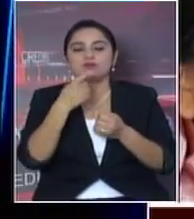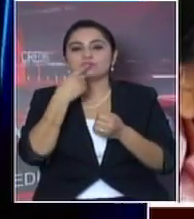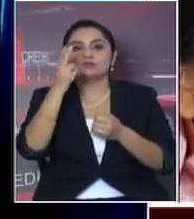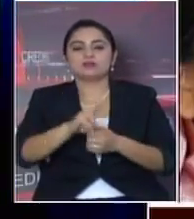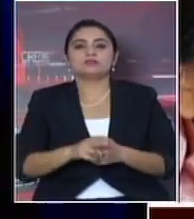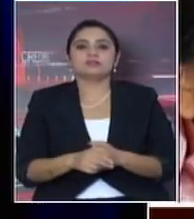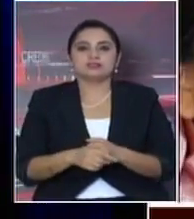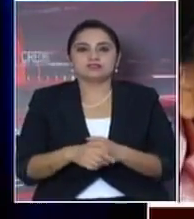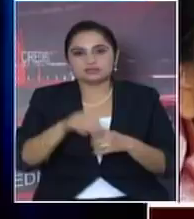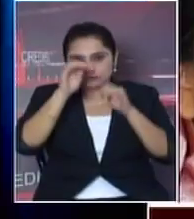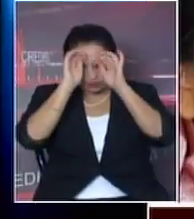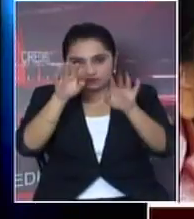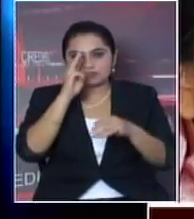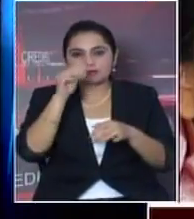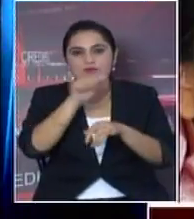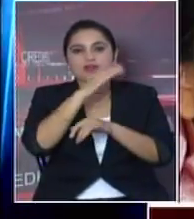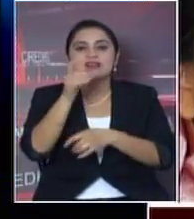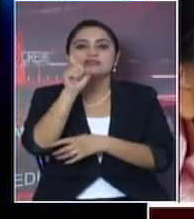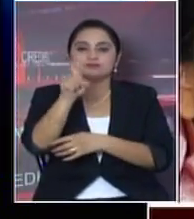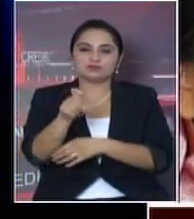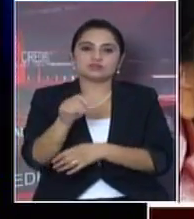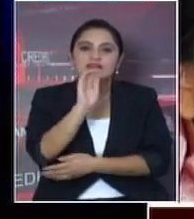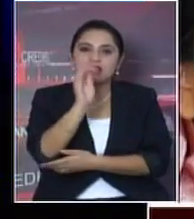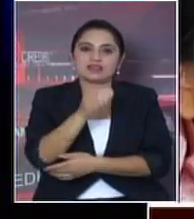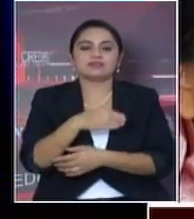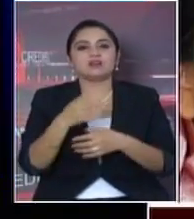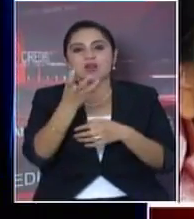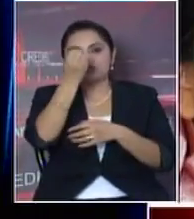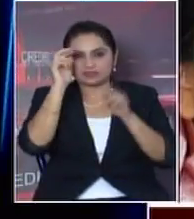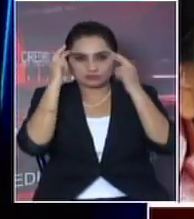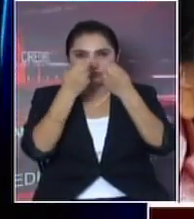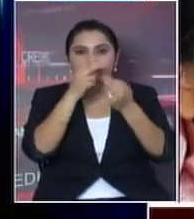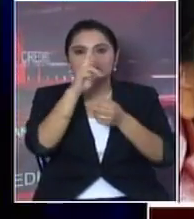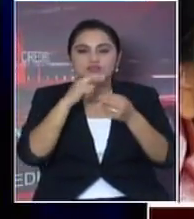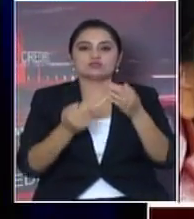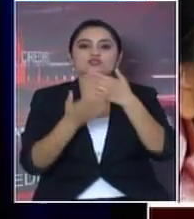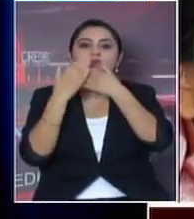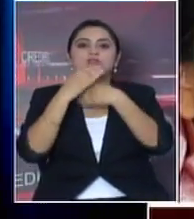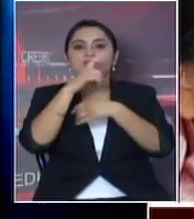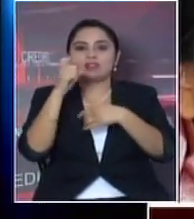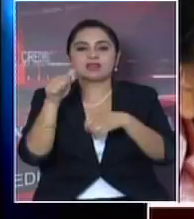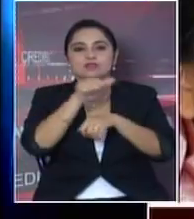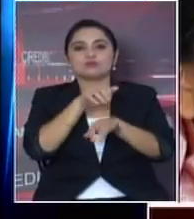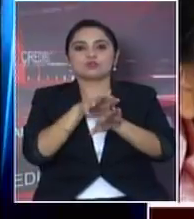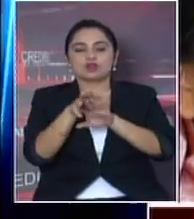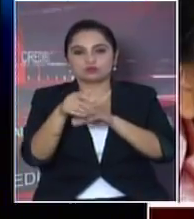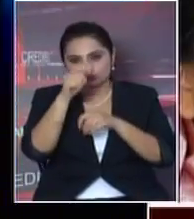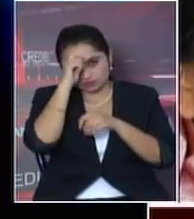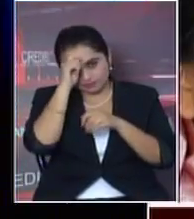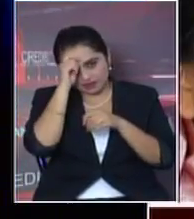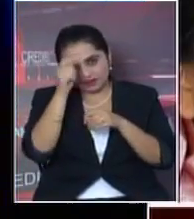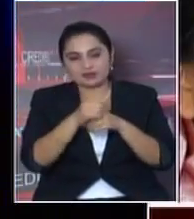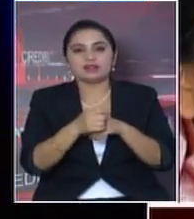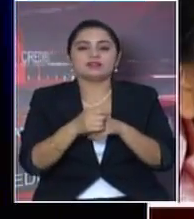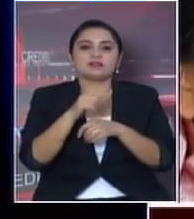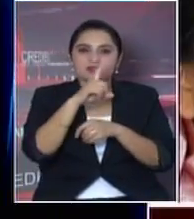भएको छ। सन्देशमा उहाँले ज्येष्ठ नागरिकका हक हितको संरक्षण तथा सम्वर्धनका लागि उनीहरूको सम्मान